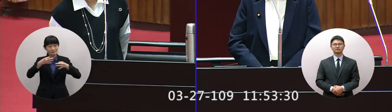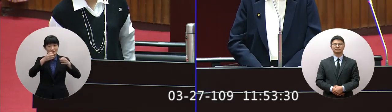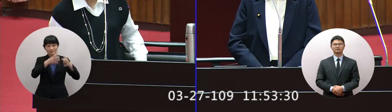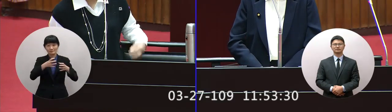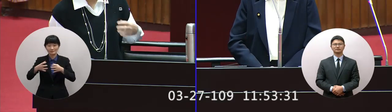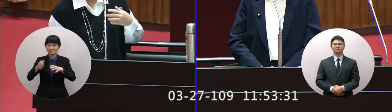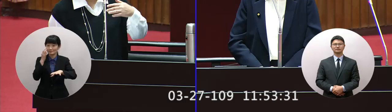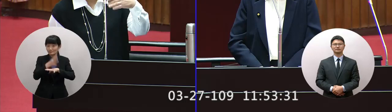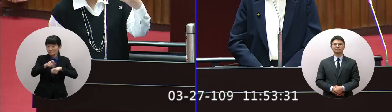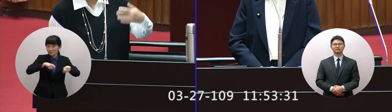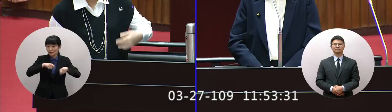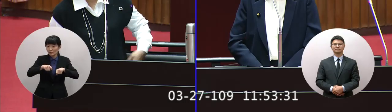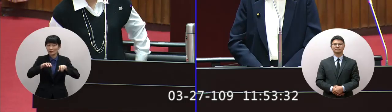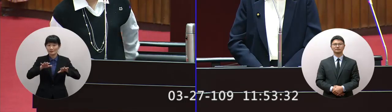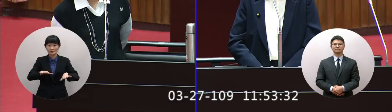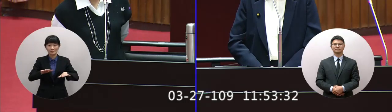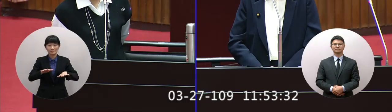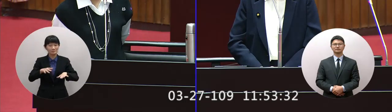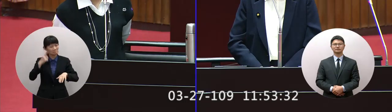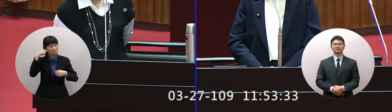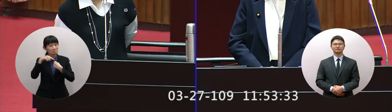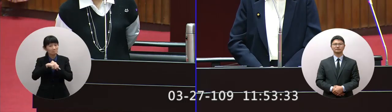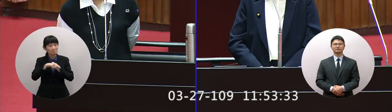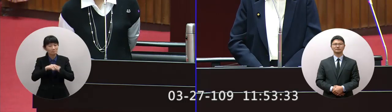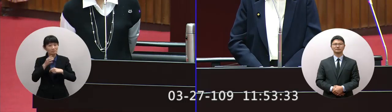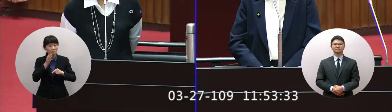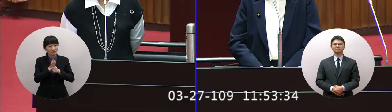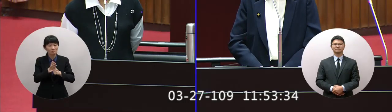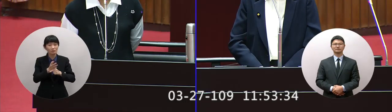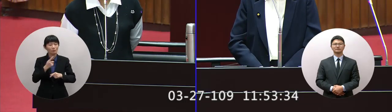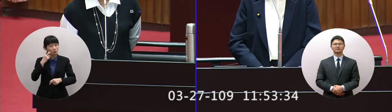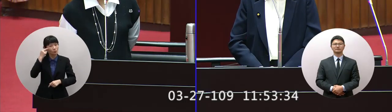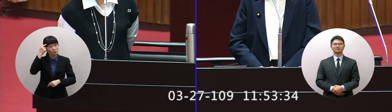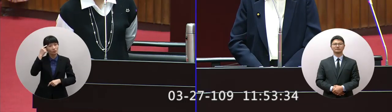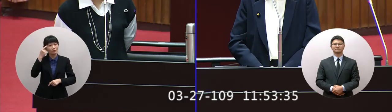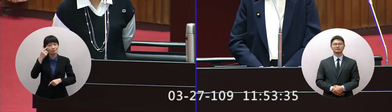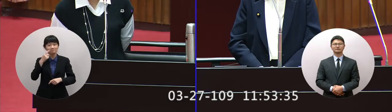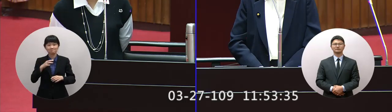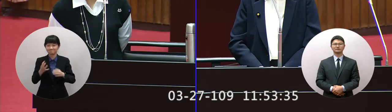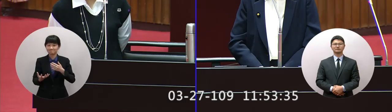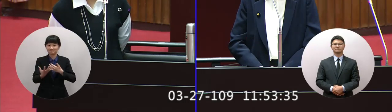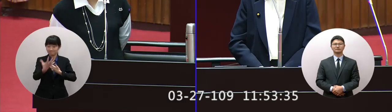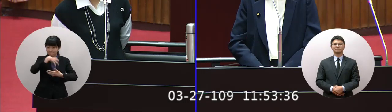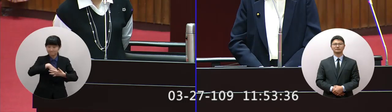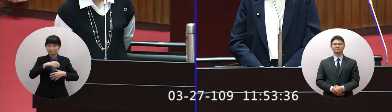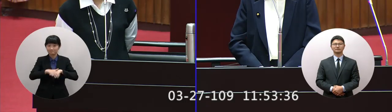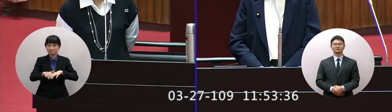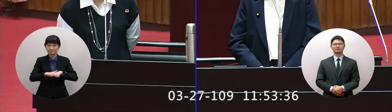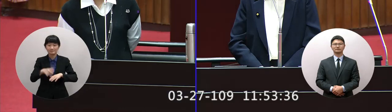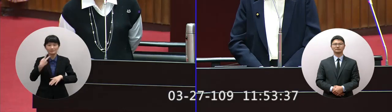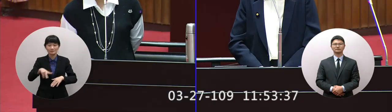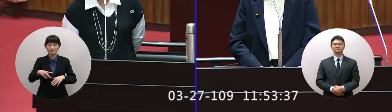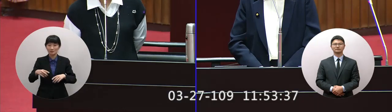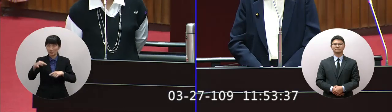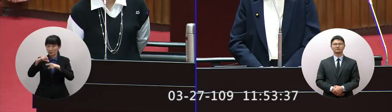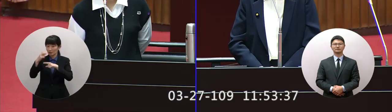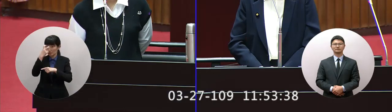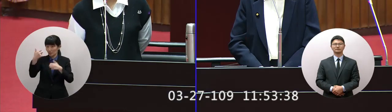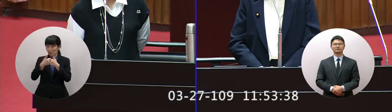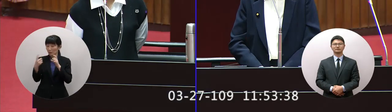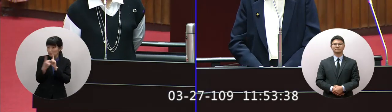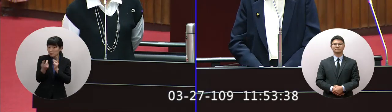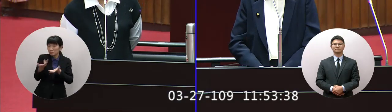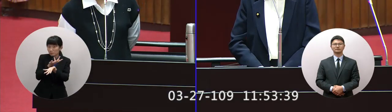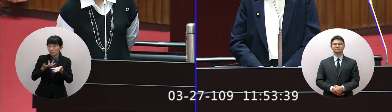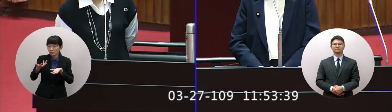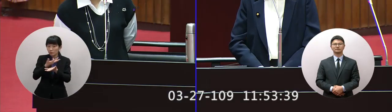第二，现在我们要做升级版的时候，我们打算要把它放进来。那我们会持续的在跟金管会来做一个沟